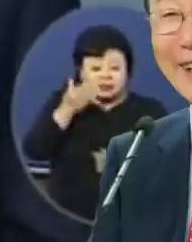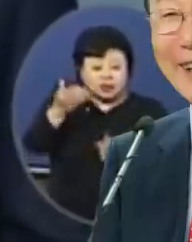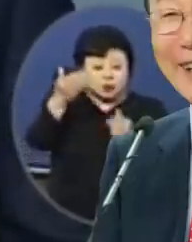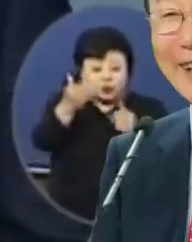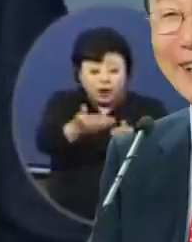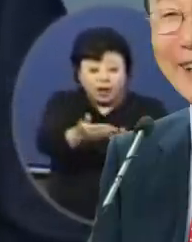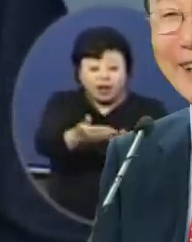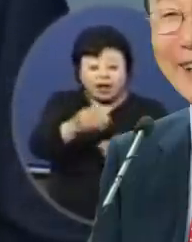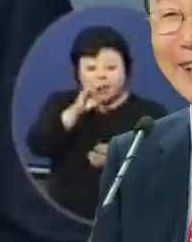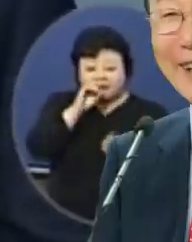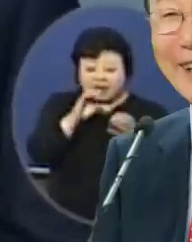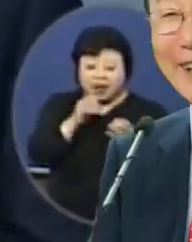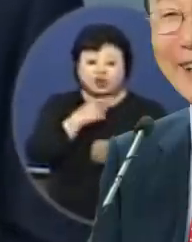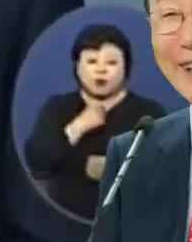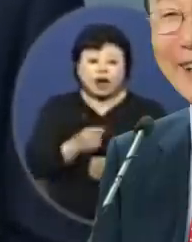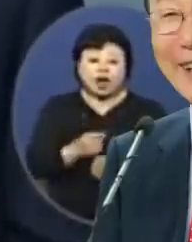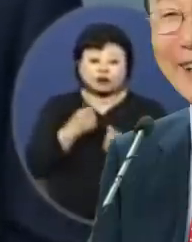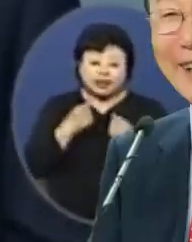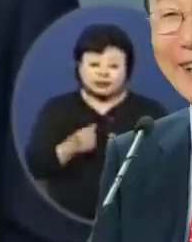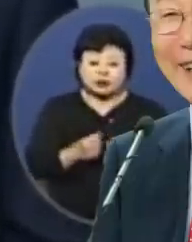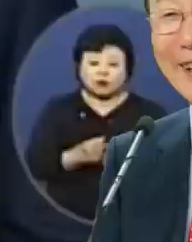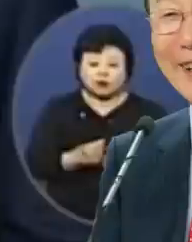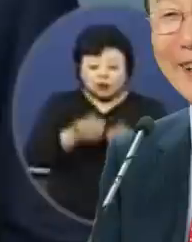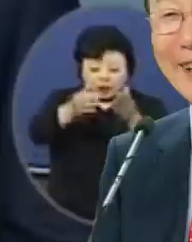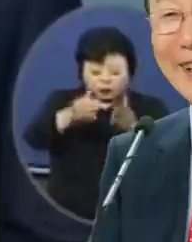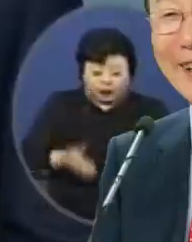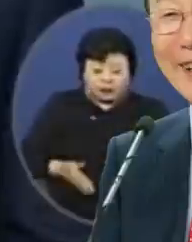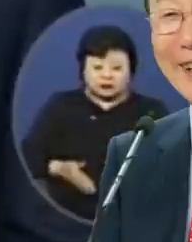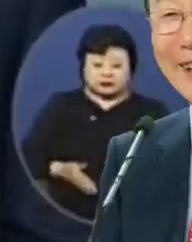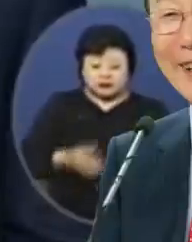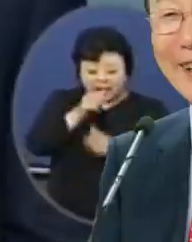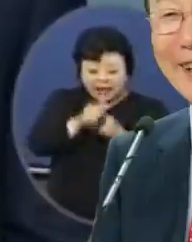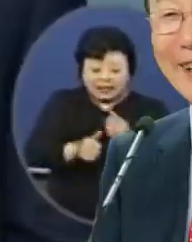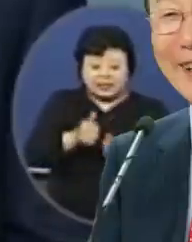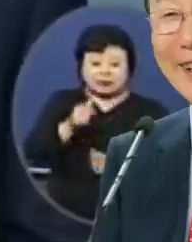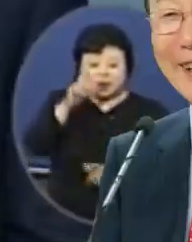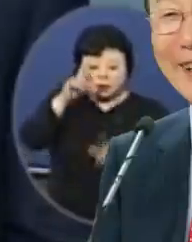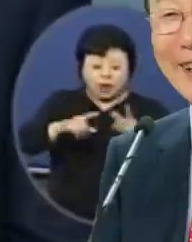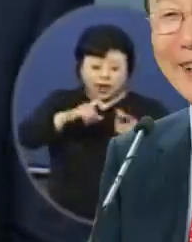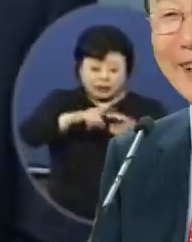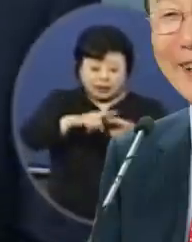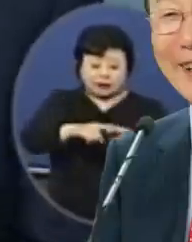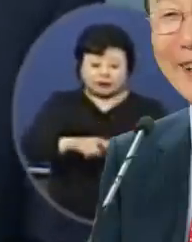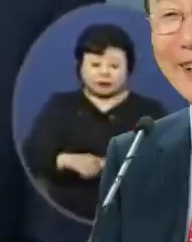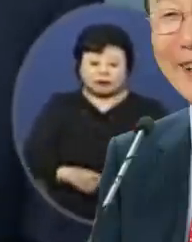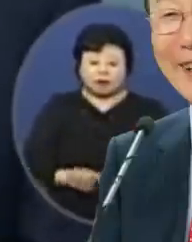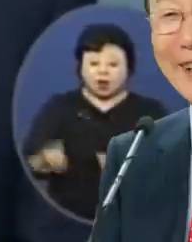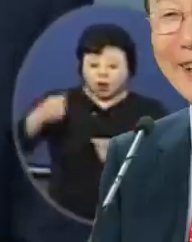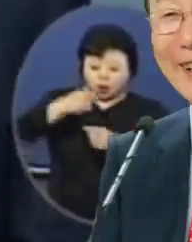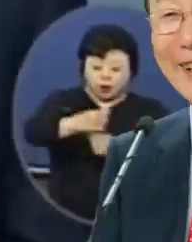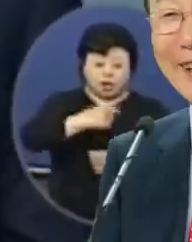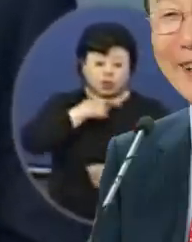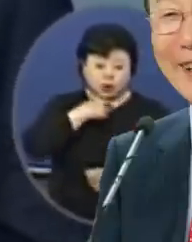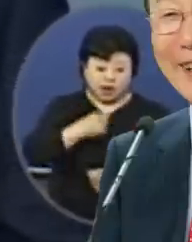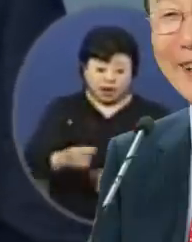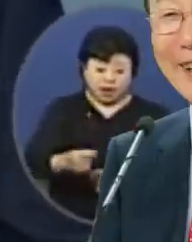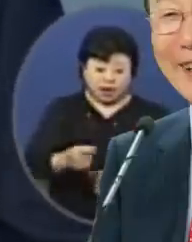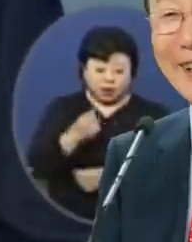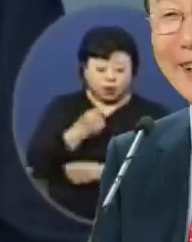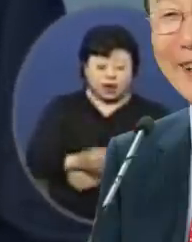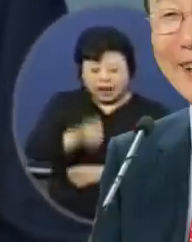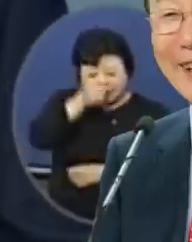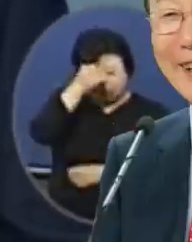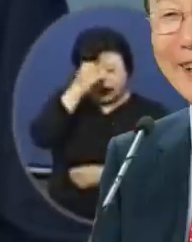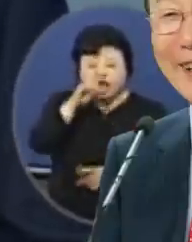여러분과 대화하기를 원하시고 계시고 그를 통하여 여러분이 하나님의 형상과 모양을 복구하기를 원하시는 것입니다. 원래